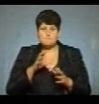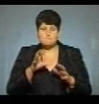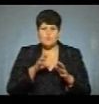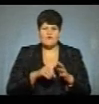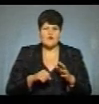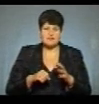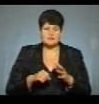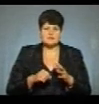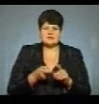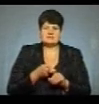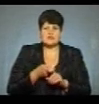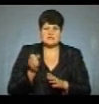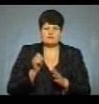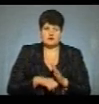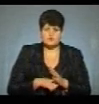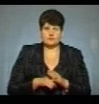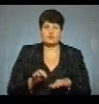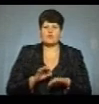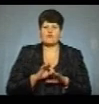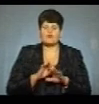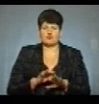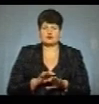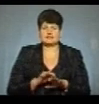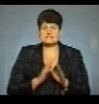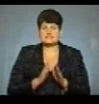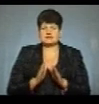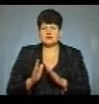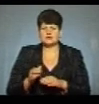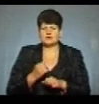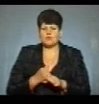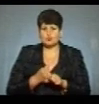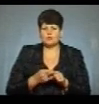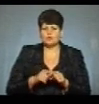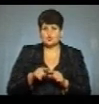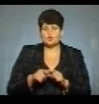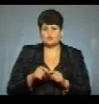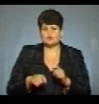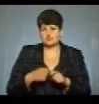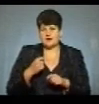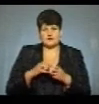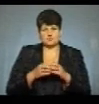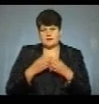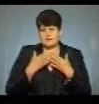вбивством. Проводиться систематична робота по цьому злочину, однак результатів немає.